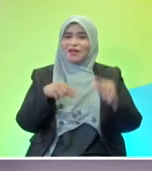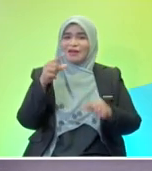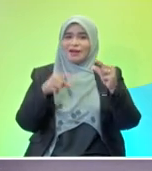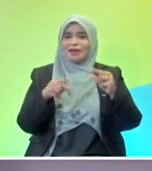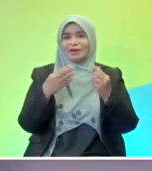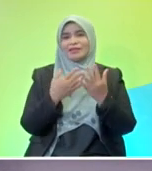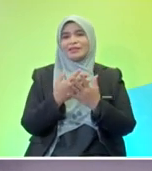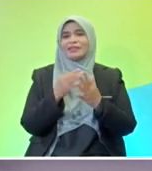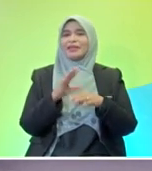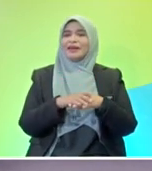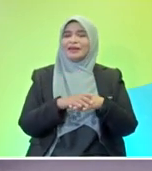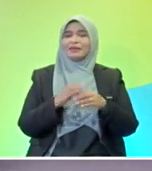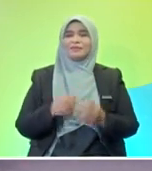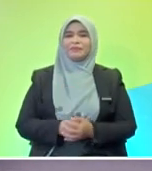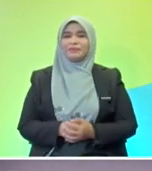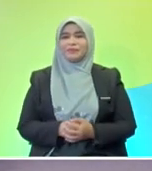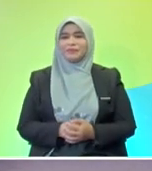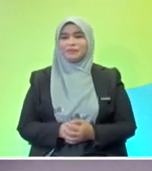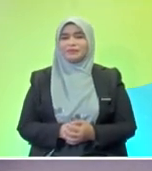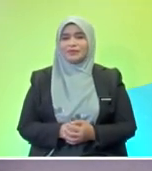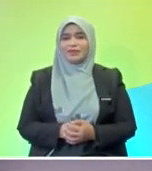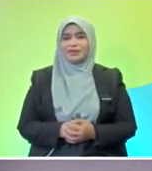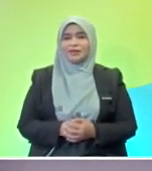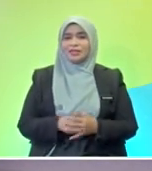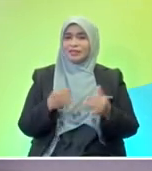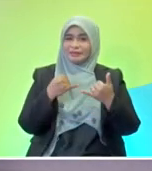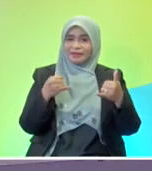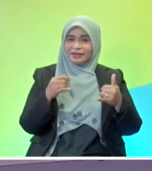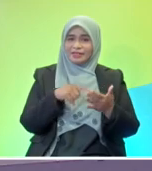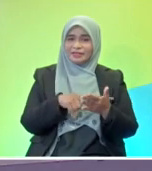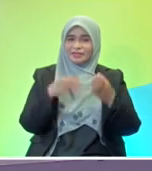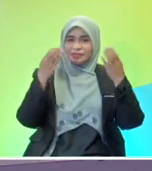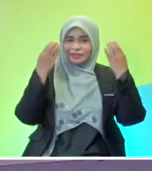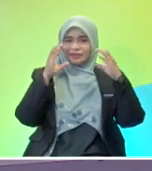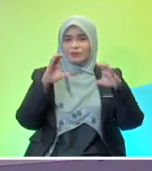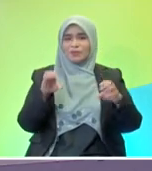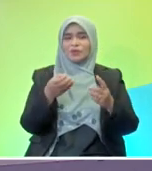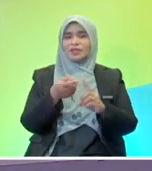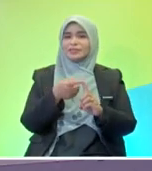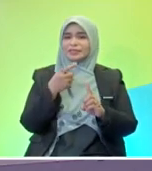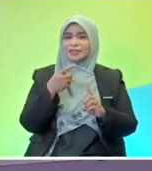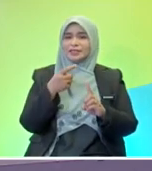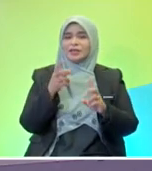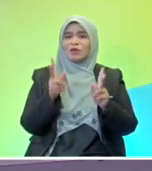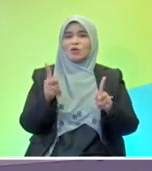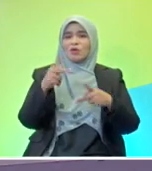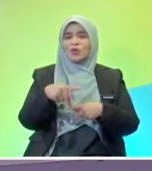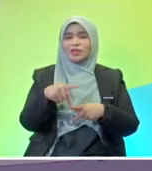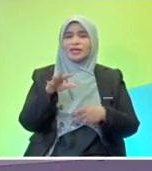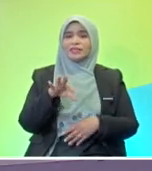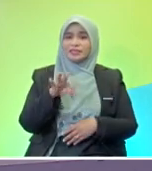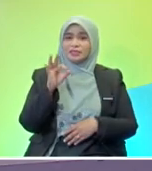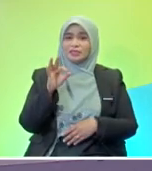dia. Comel. Ini boneka tali. Boneka tali ni cikgu buat daripada kotak tisu bulat